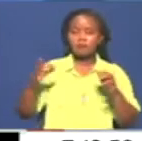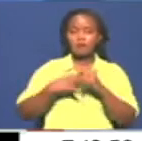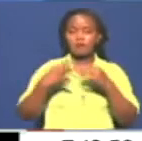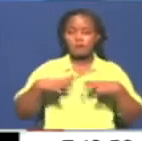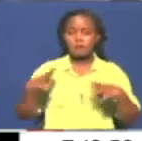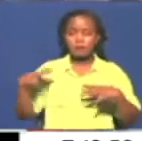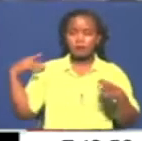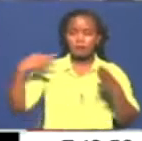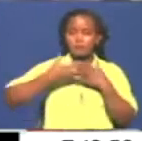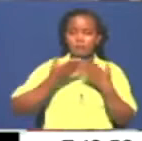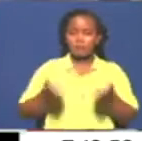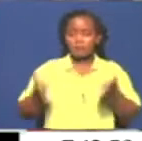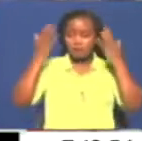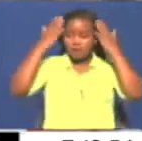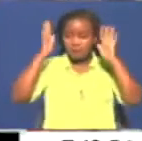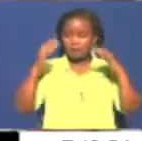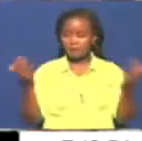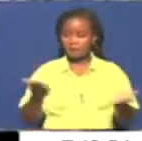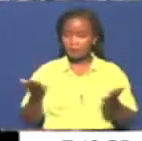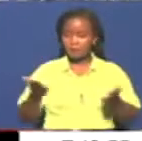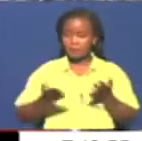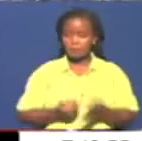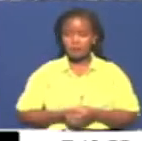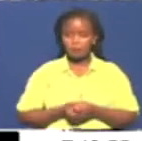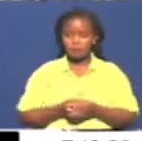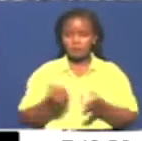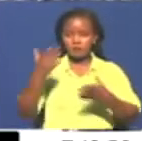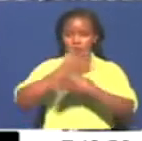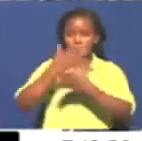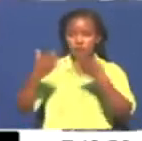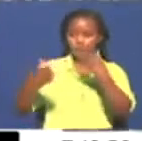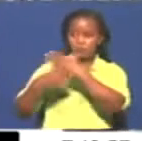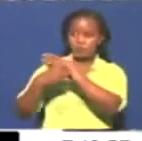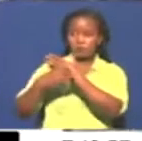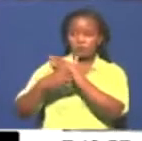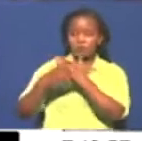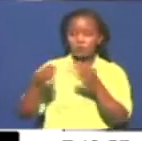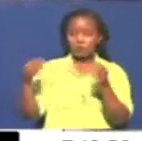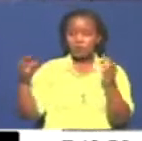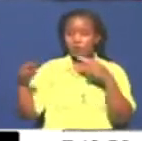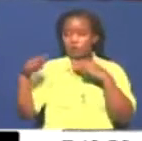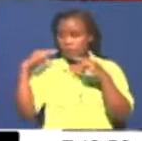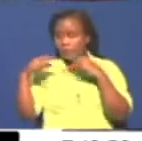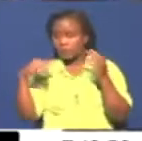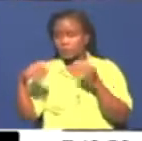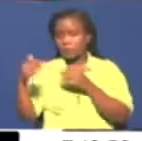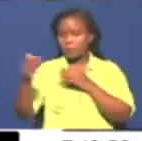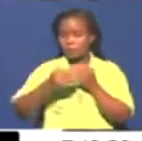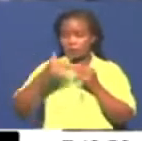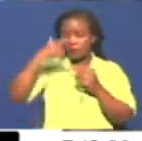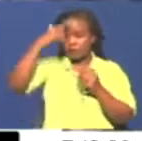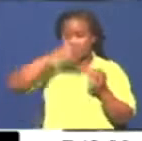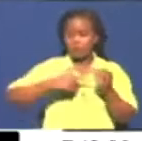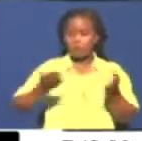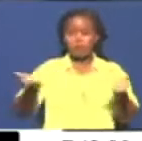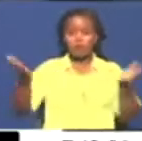hawajulikani waliko. Jumba hilo linalohusishwa na hoteli ya Sunstar iliyoko karibu na mji wa Thika iliporomoka mwendo wa saa 8